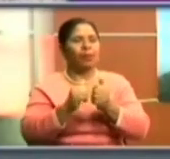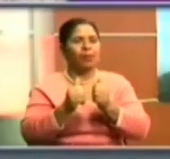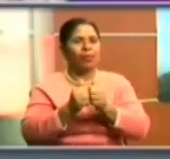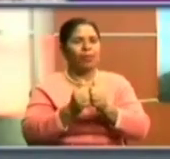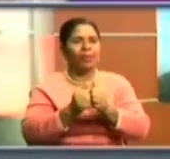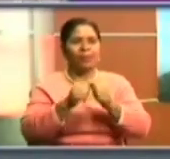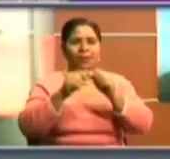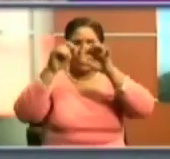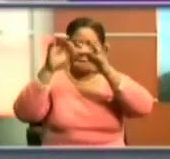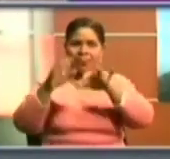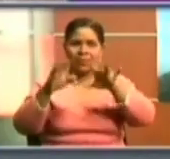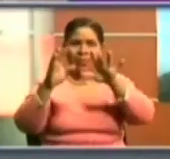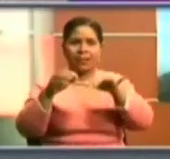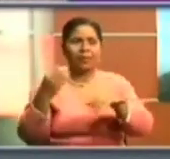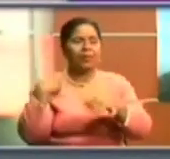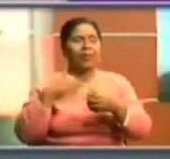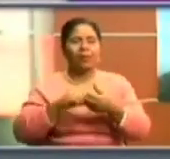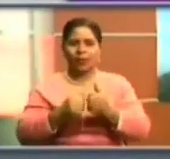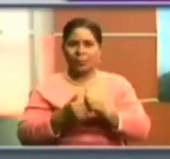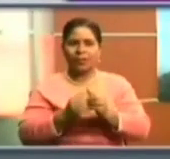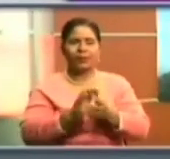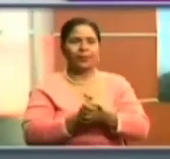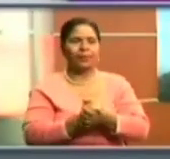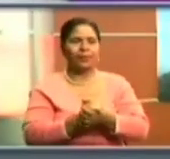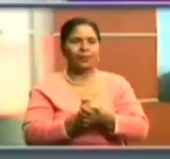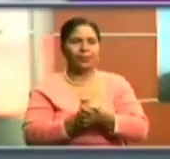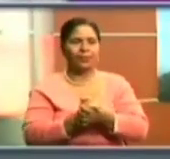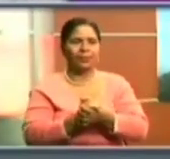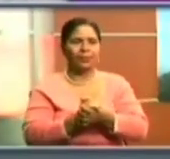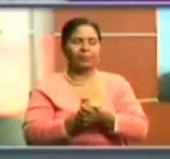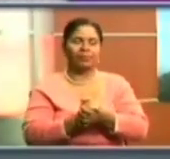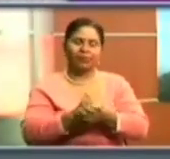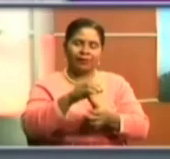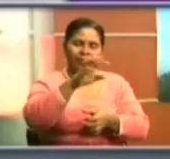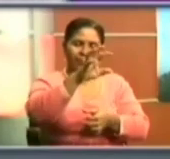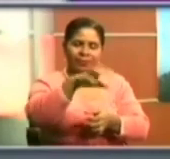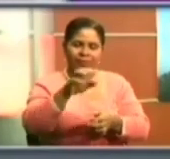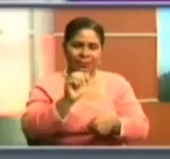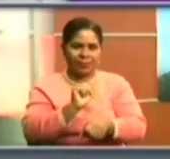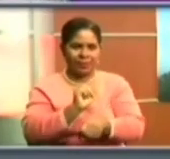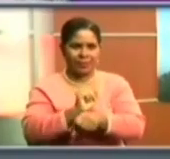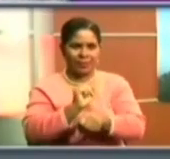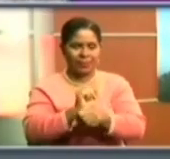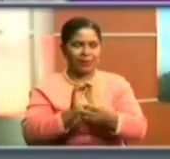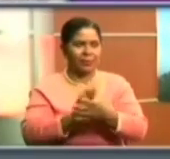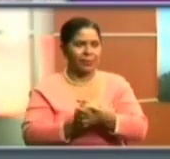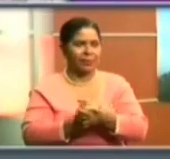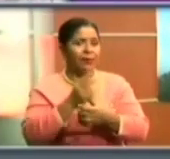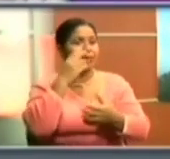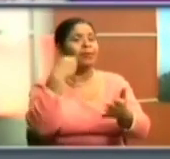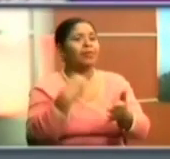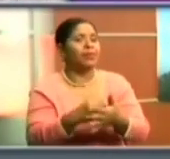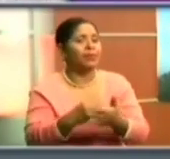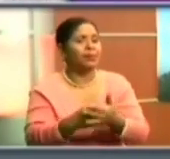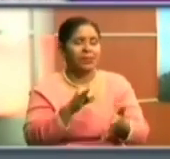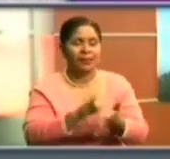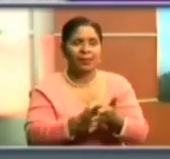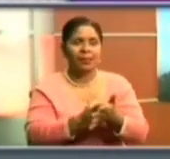chaque temps venu, l'entrée en bas. Nous mettons la ravine dans le wall. Nous avons comme ça à côté.